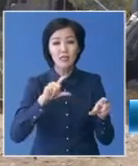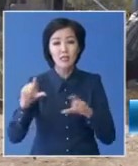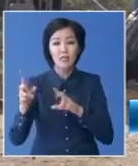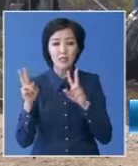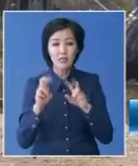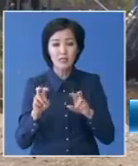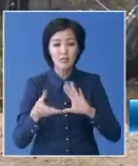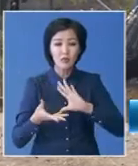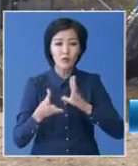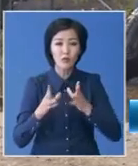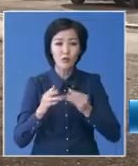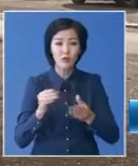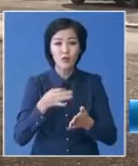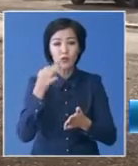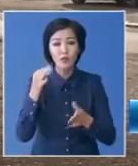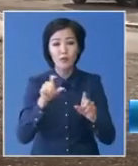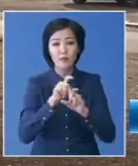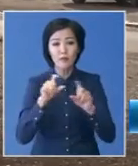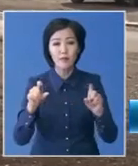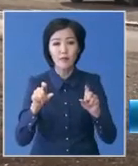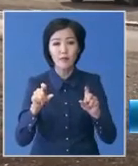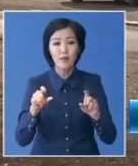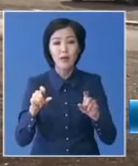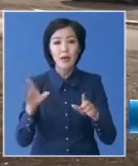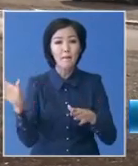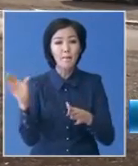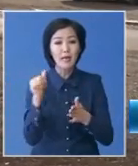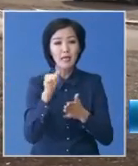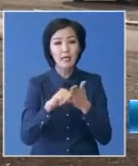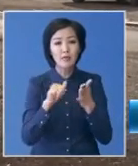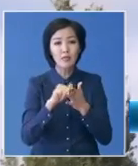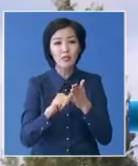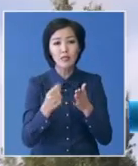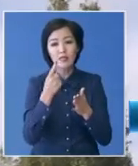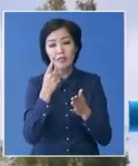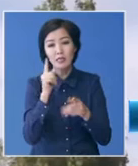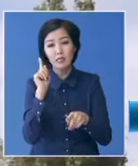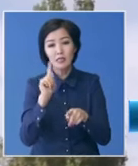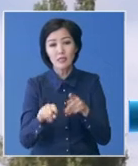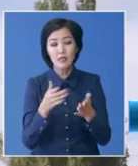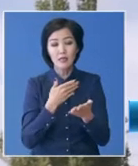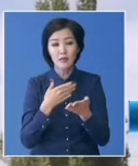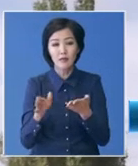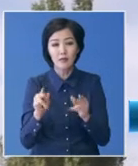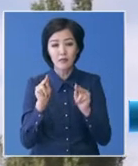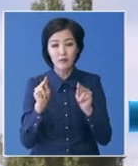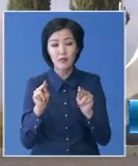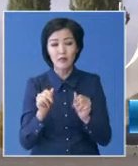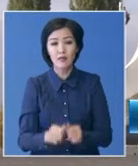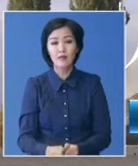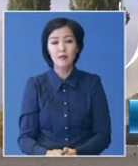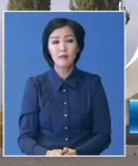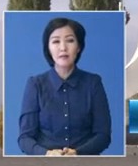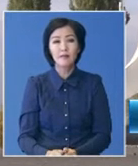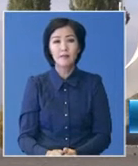қорытындысы бойынша тазалыққа жауапты мекеме қызметкерлері анықталған барлық кемшіліктерді жуық арада жоямыз деп сендірді. Аялым